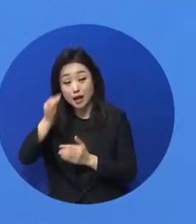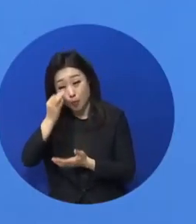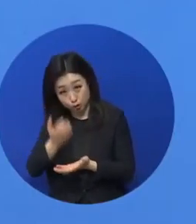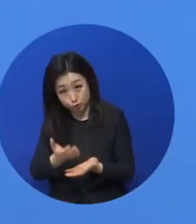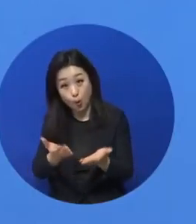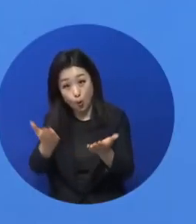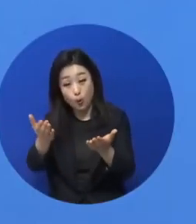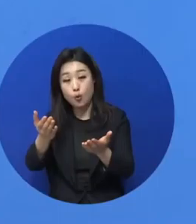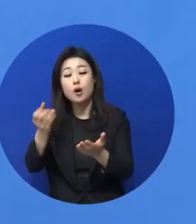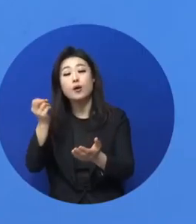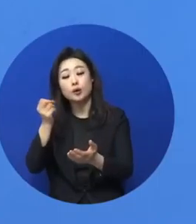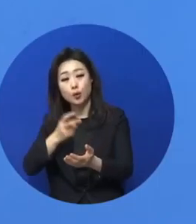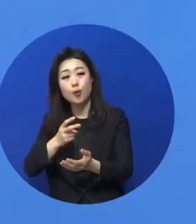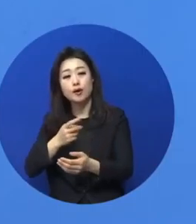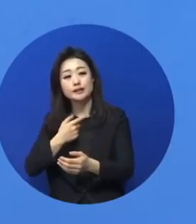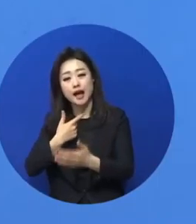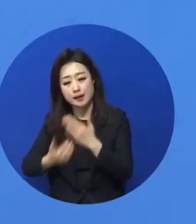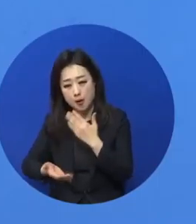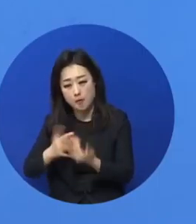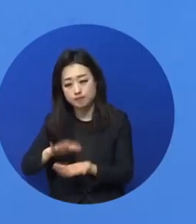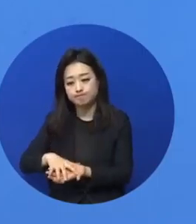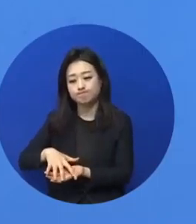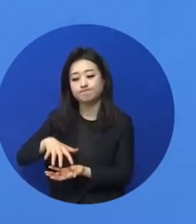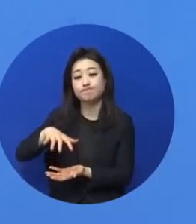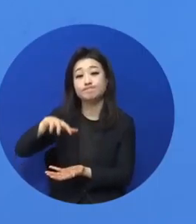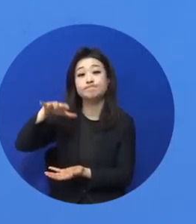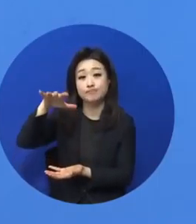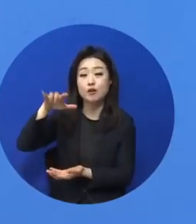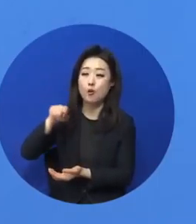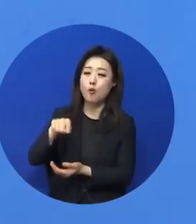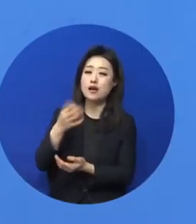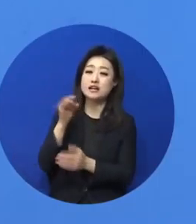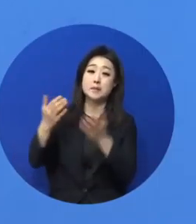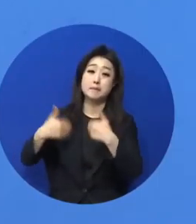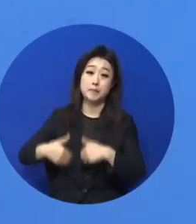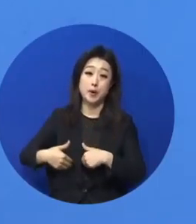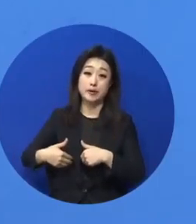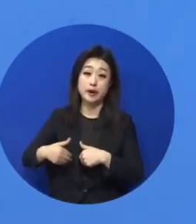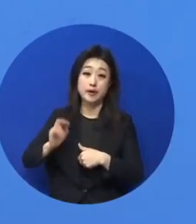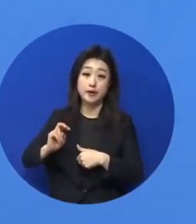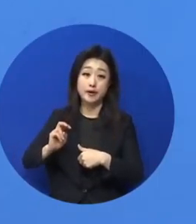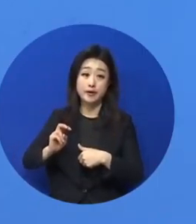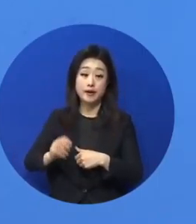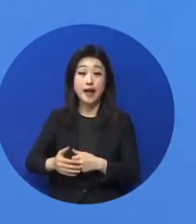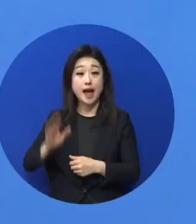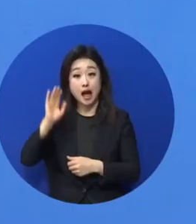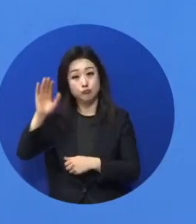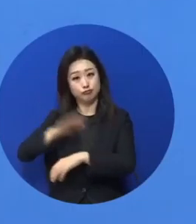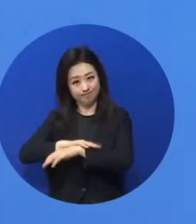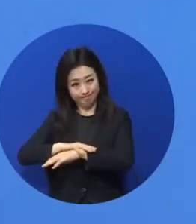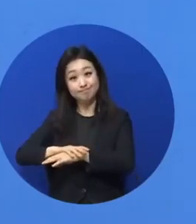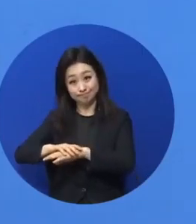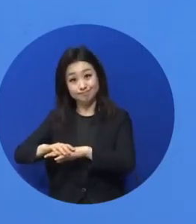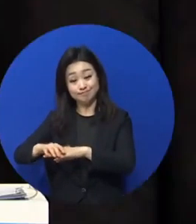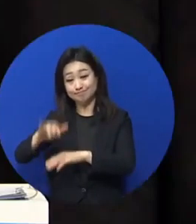보여주면서 정착시켜 나가야 하는 그런 과제들이 공수처에 남아있다고 봅니다. 아마 잘 하리라고 봅니다.